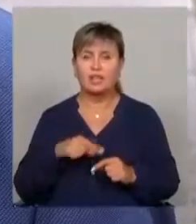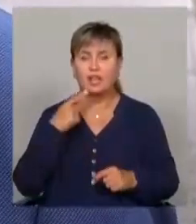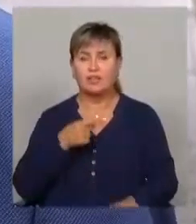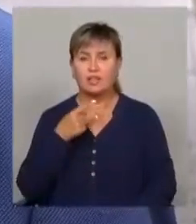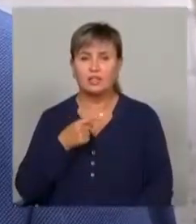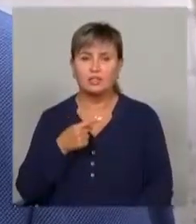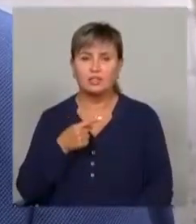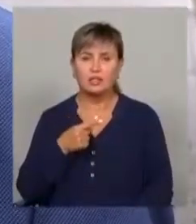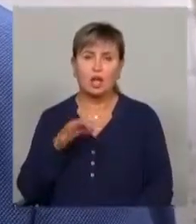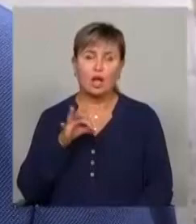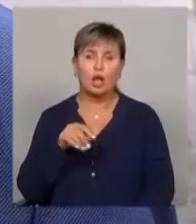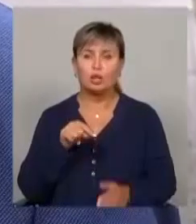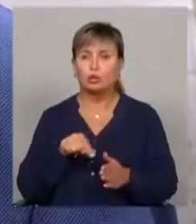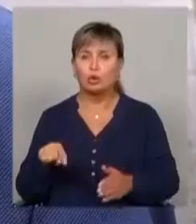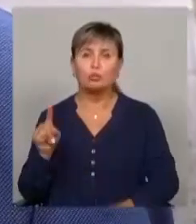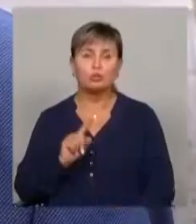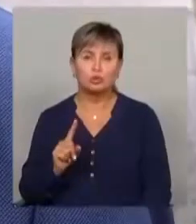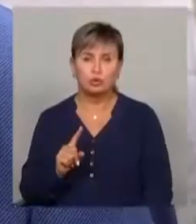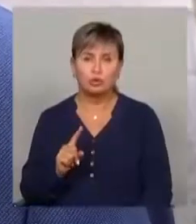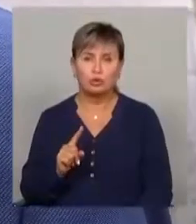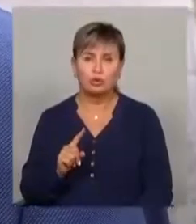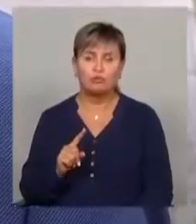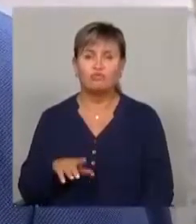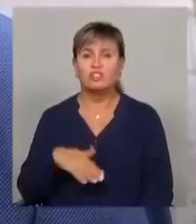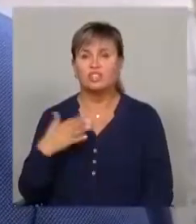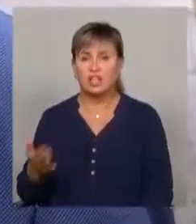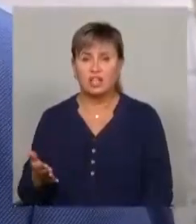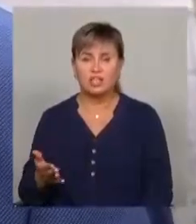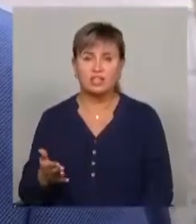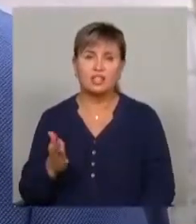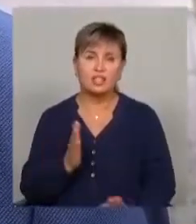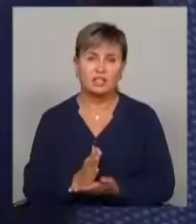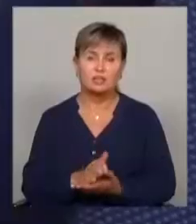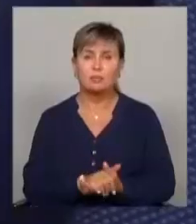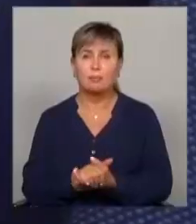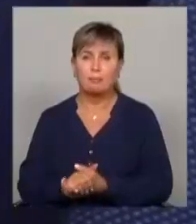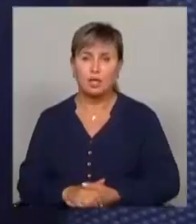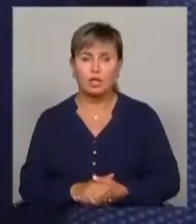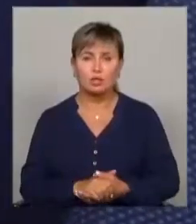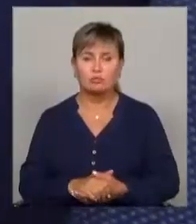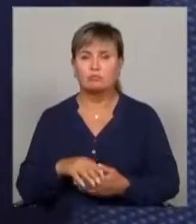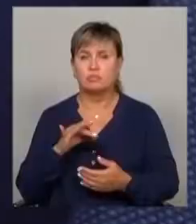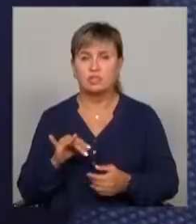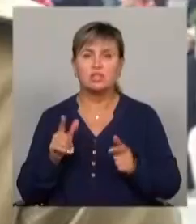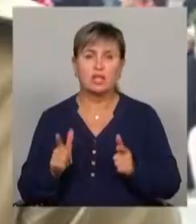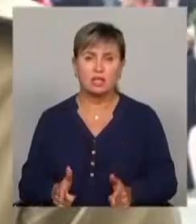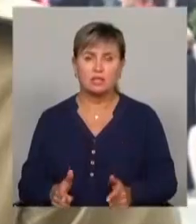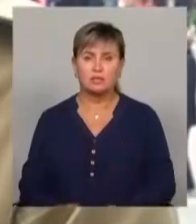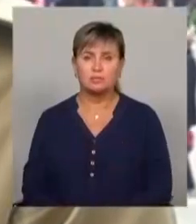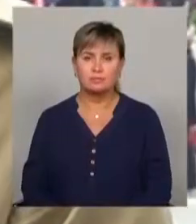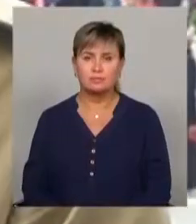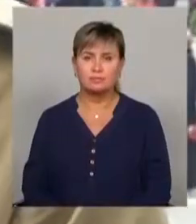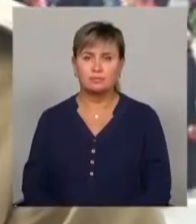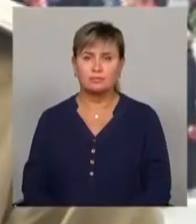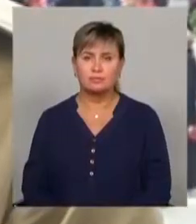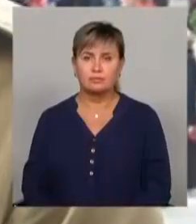говорится о том, что в стране царит мир, дружба и согласие. Казахстан